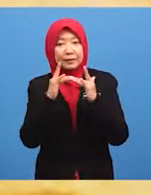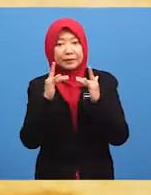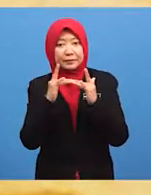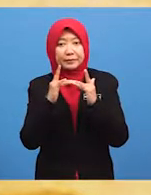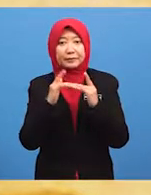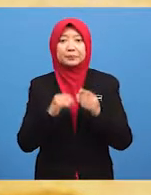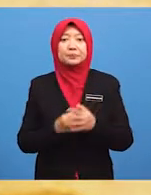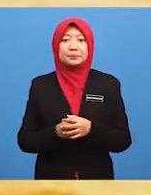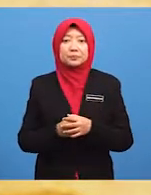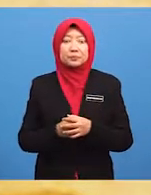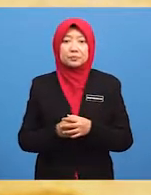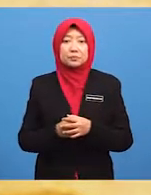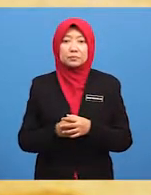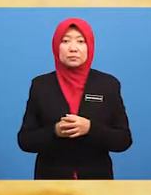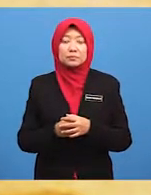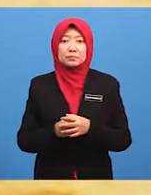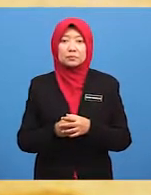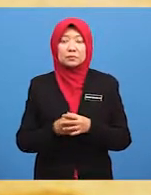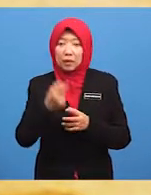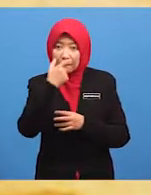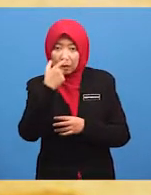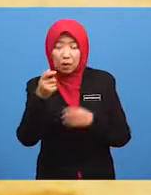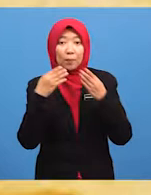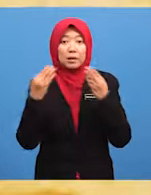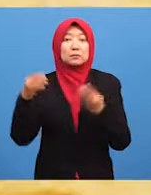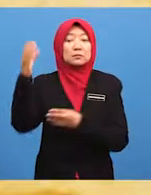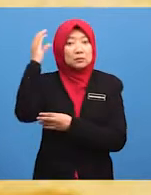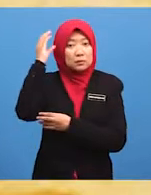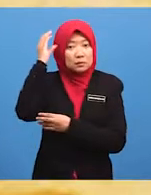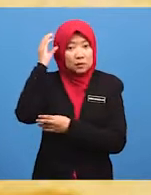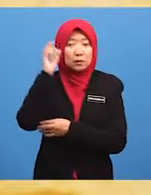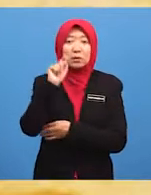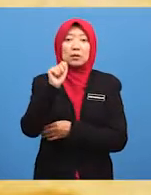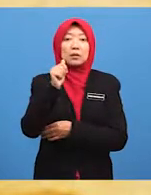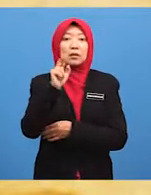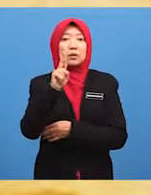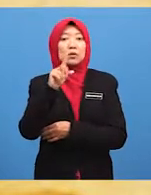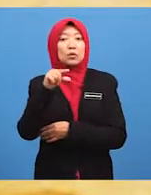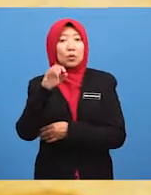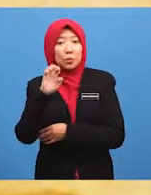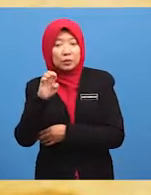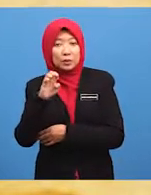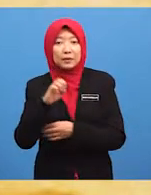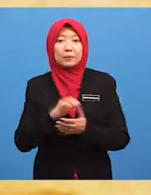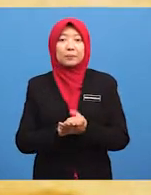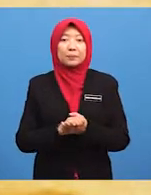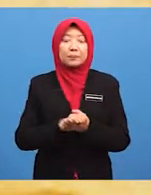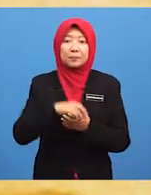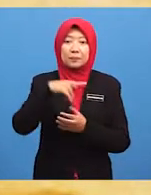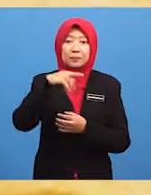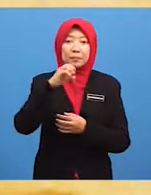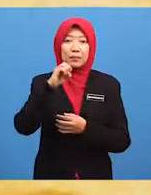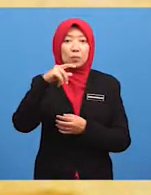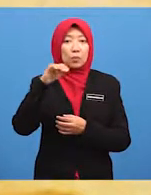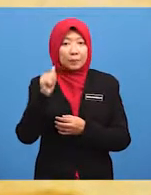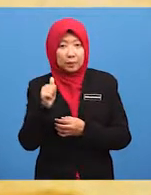Katil disebut katil. Ketiga, pengaruh bahasa Cina. Tauge disebut toge. Pohpia